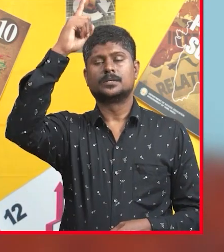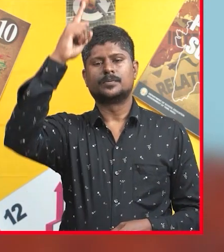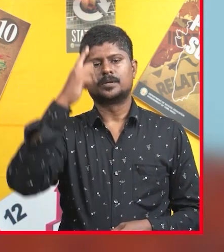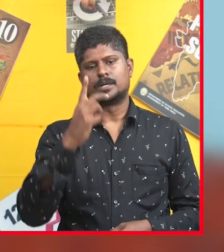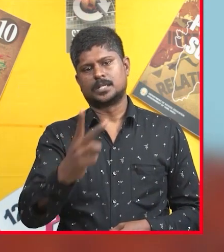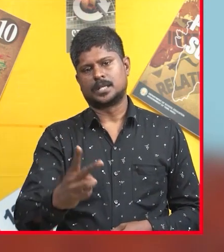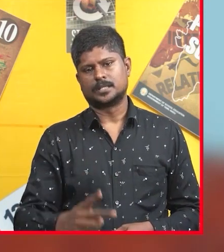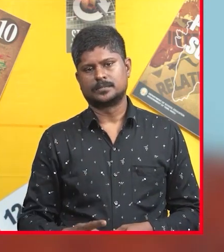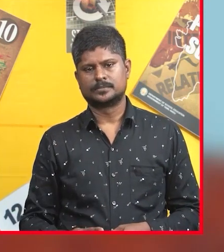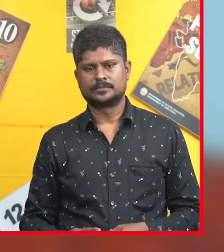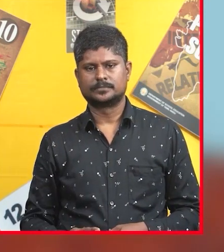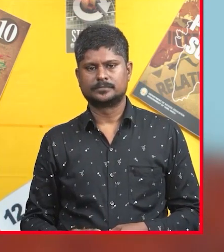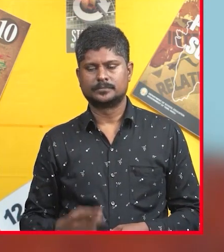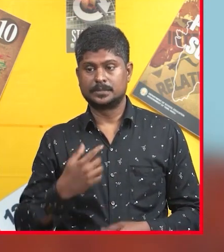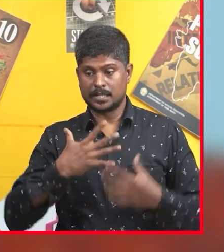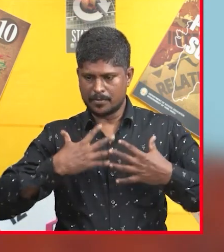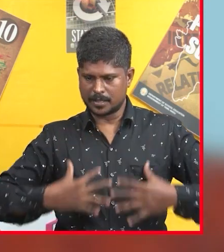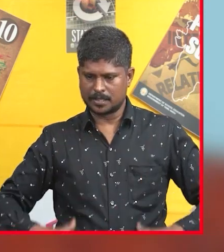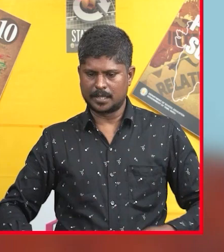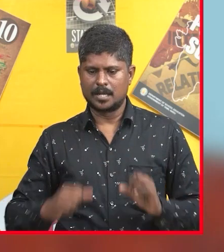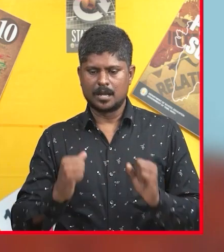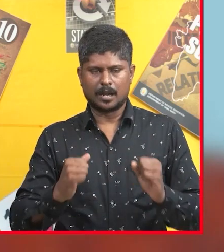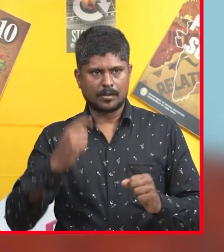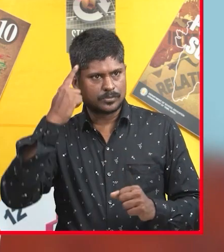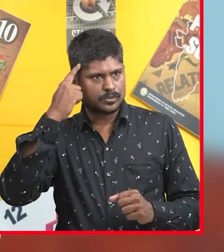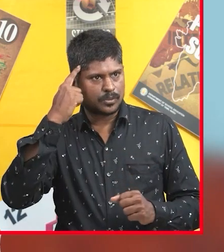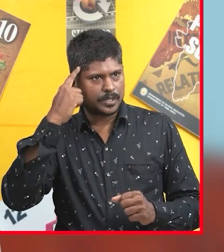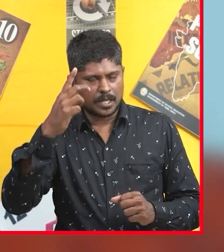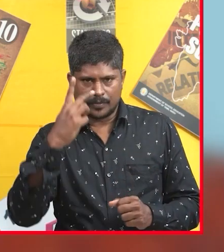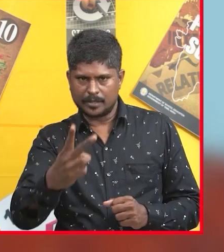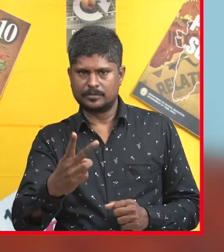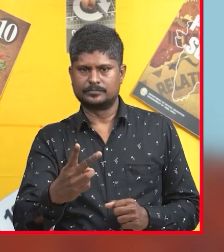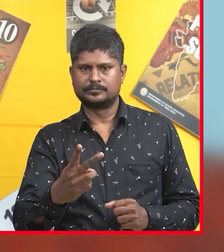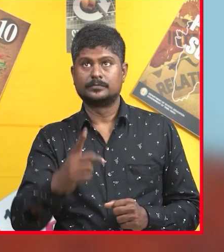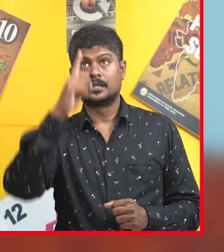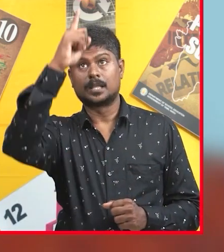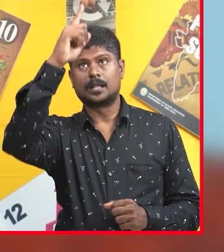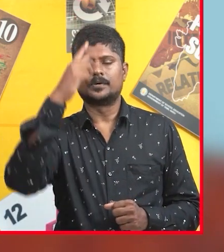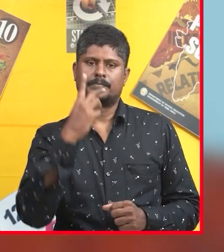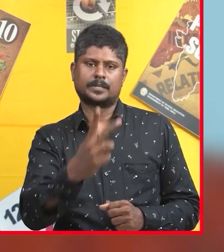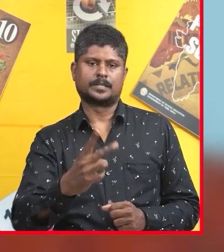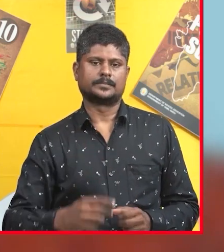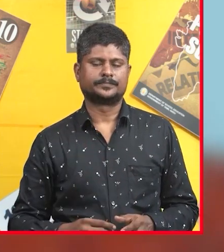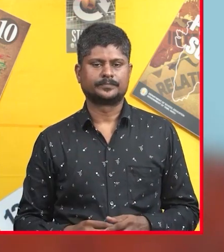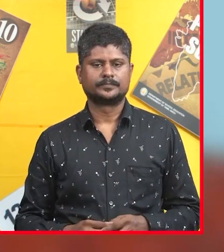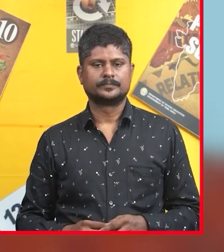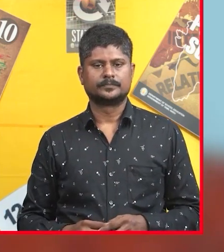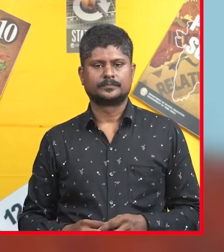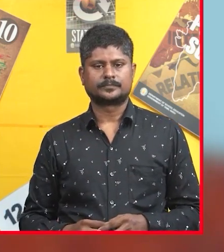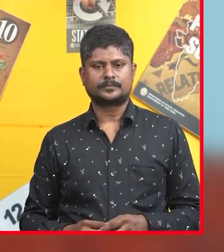சிவபெருமான் இந்த பக்தரை நான் சோதிக்கணும், அதாவது மாறநாயனாரை நான் சோதிக்கணும்னு சிவபெருமானே